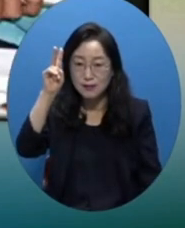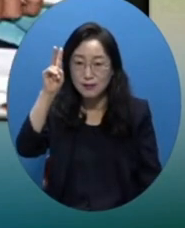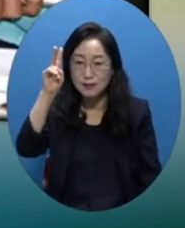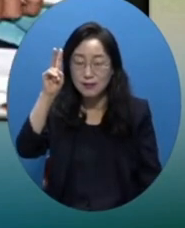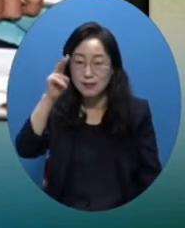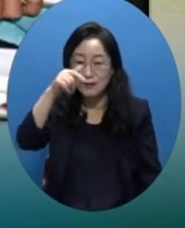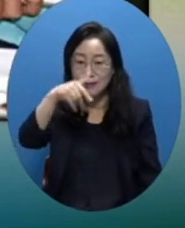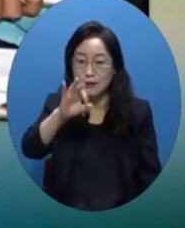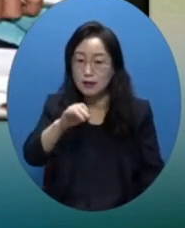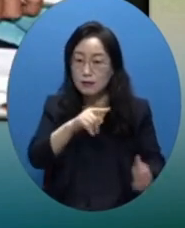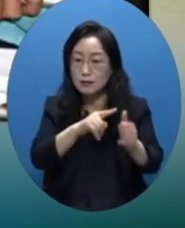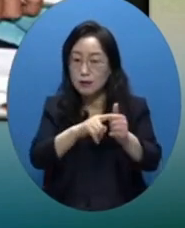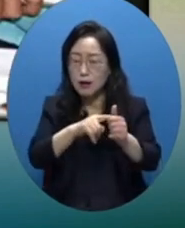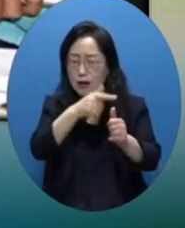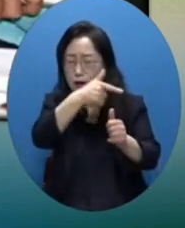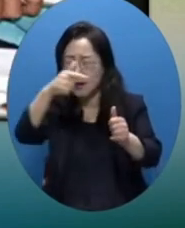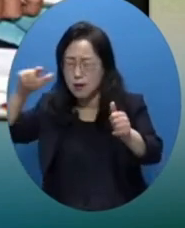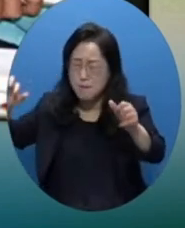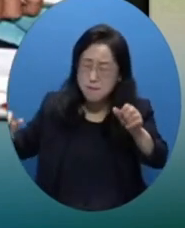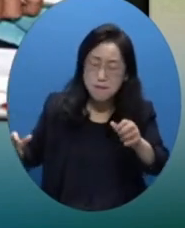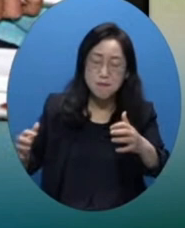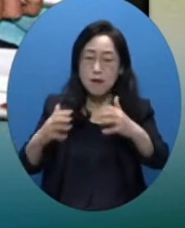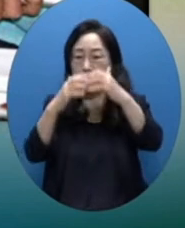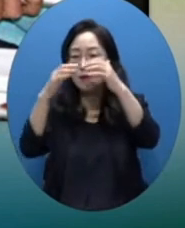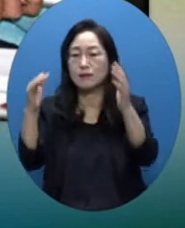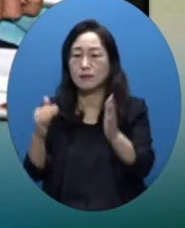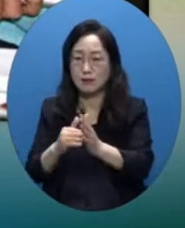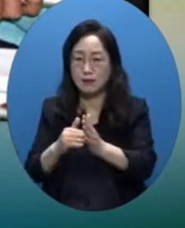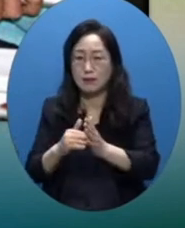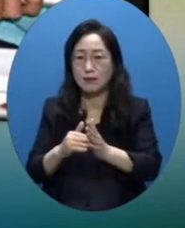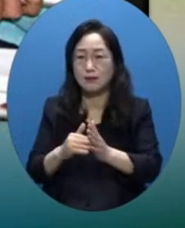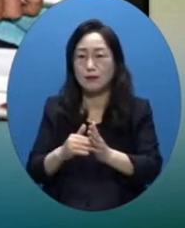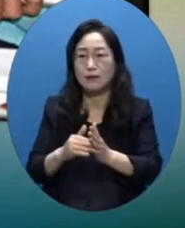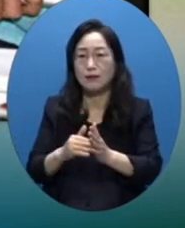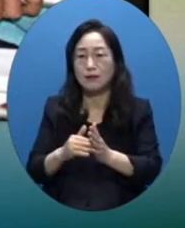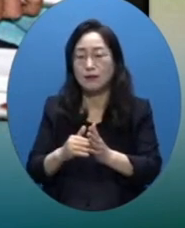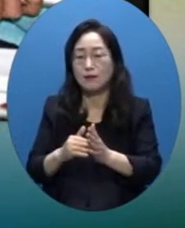강원래 씨가 뜻하지 않게 대형 교통사고가 났습니다.